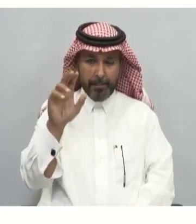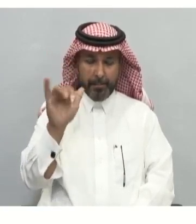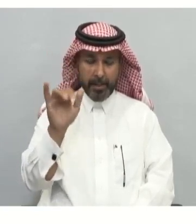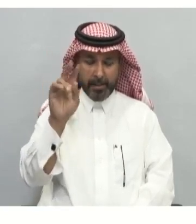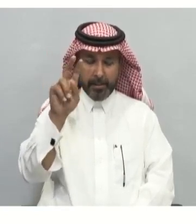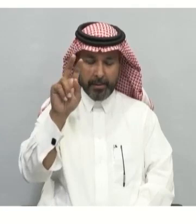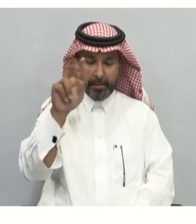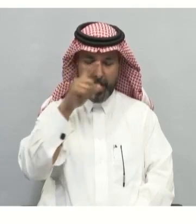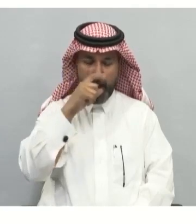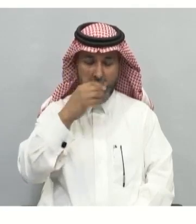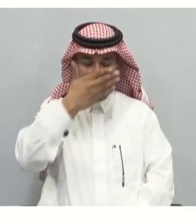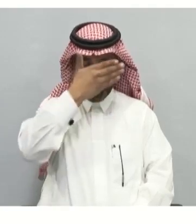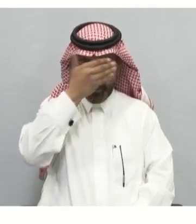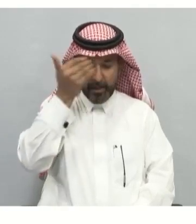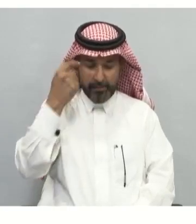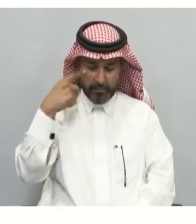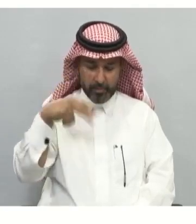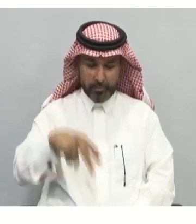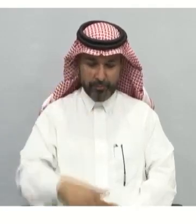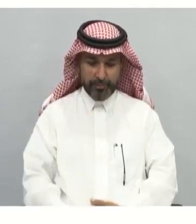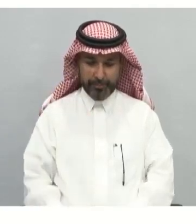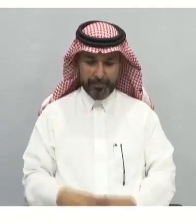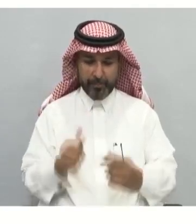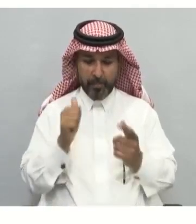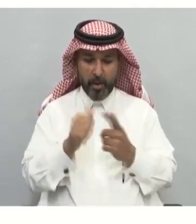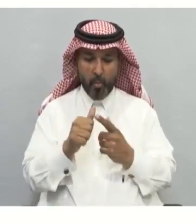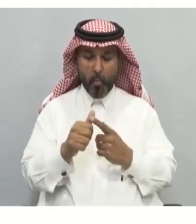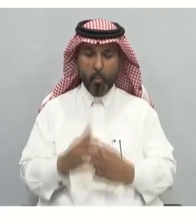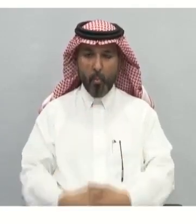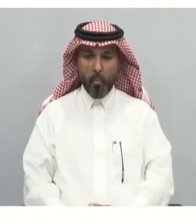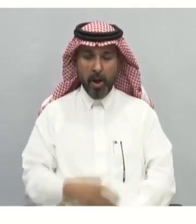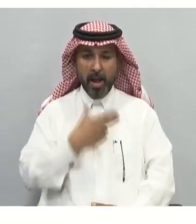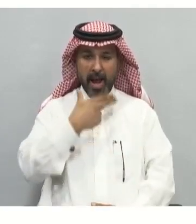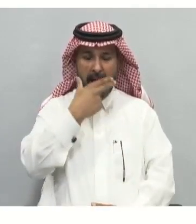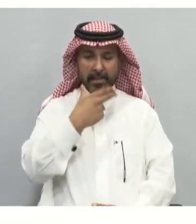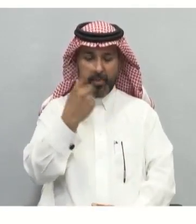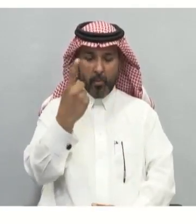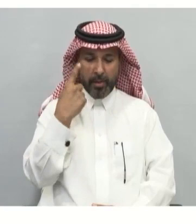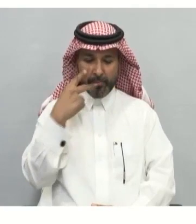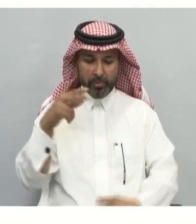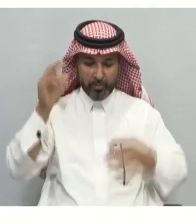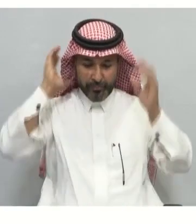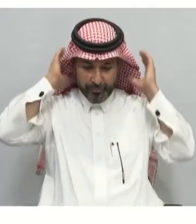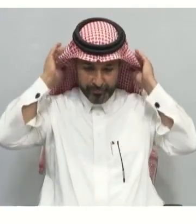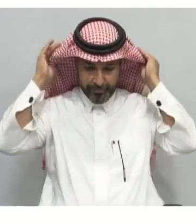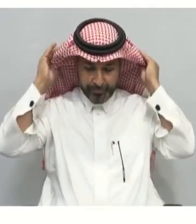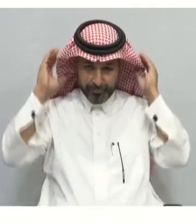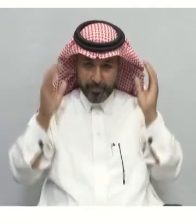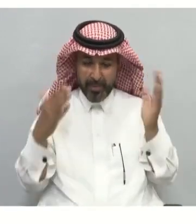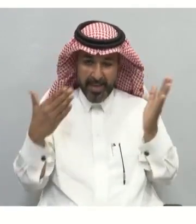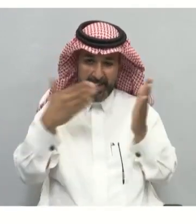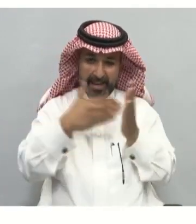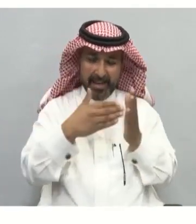حفظها نتناول باذن الله تعالى في درس اليوم في الاثراء الثاني نتناول باذن الله تعالى من الحديث